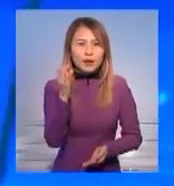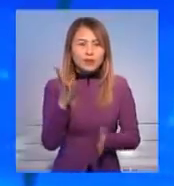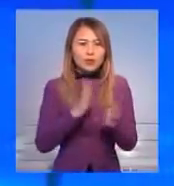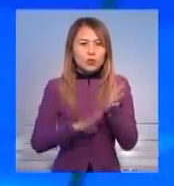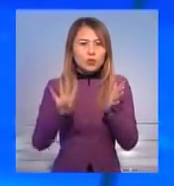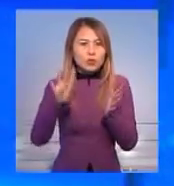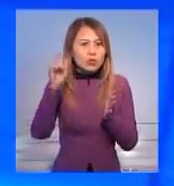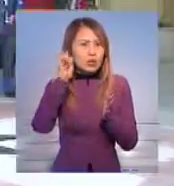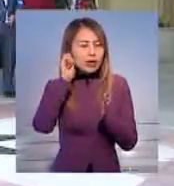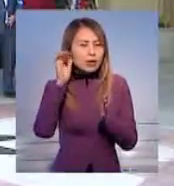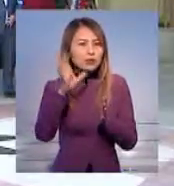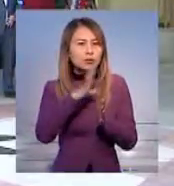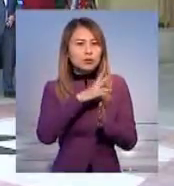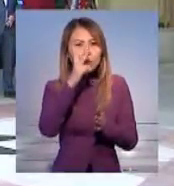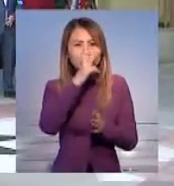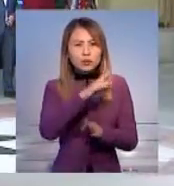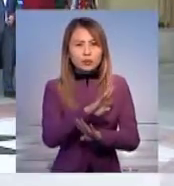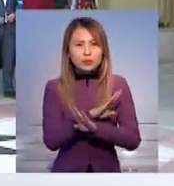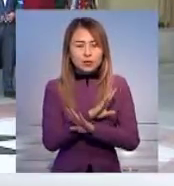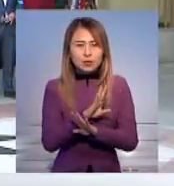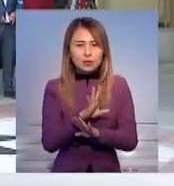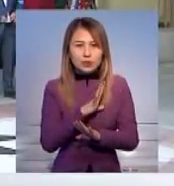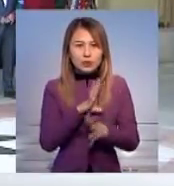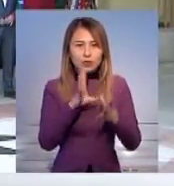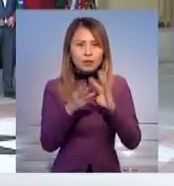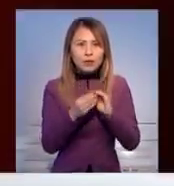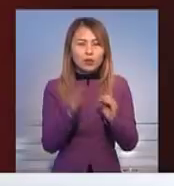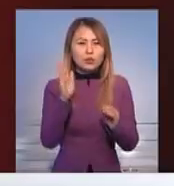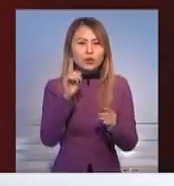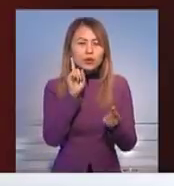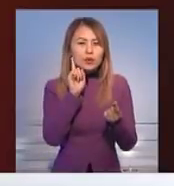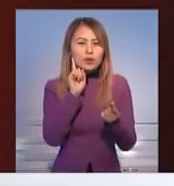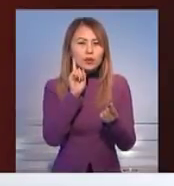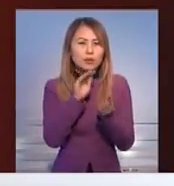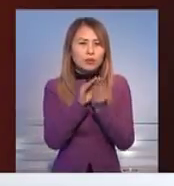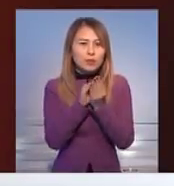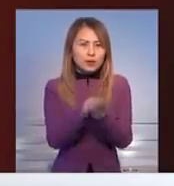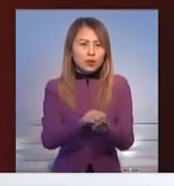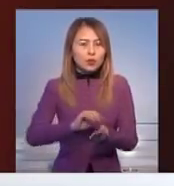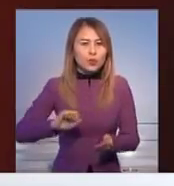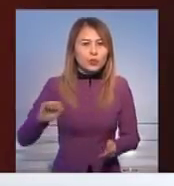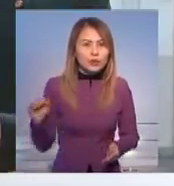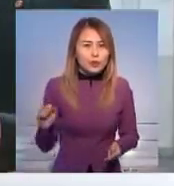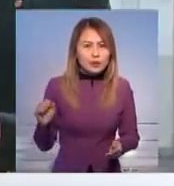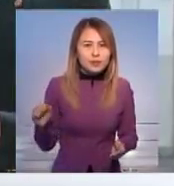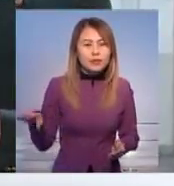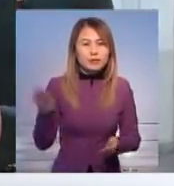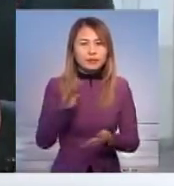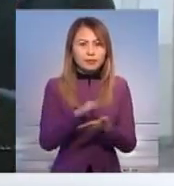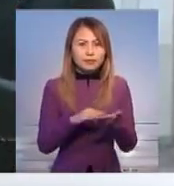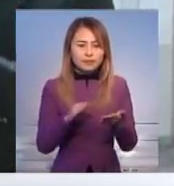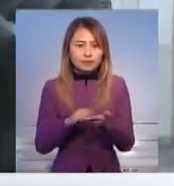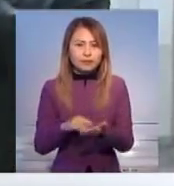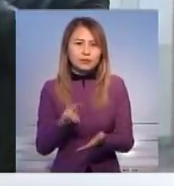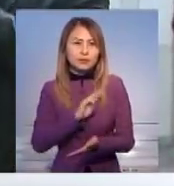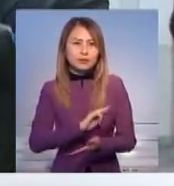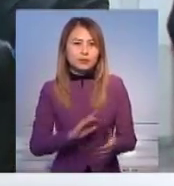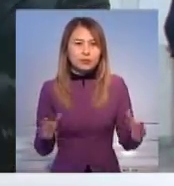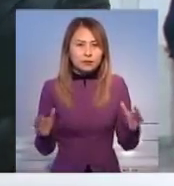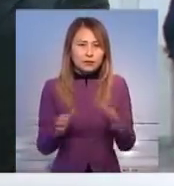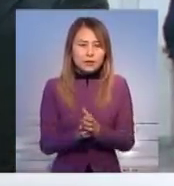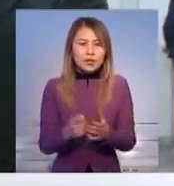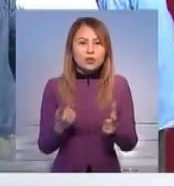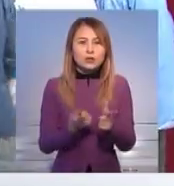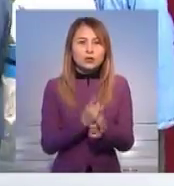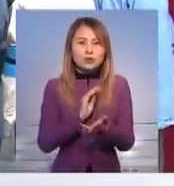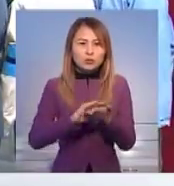Сарыбаев 94 жасқа қараған шағында өмірден озды. Марқұммен қоштасу жиынына үзеңгілес достары, замандастары мен әріптестері жиналды.